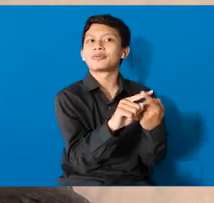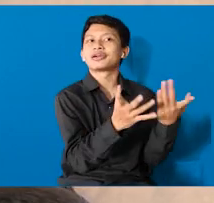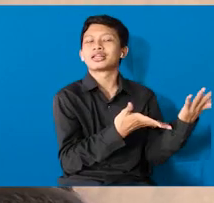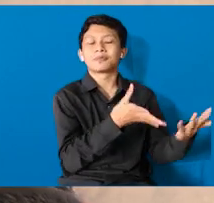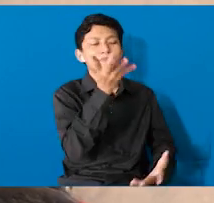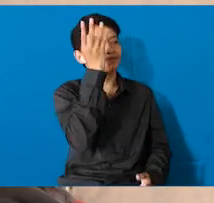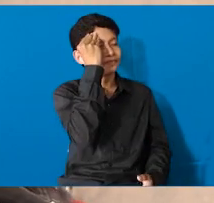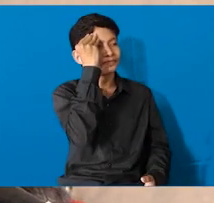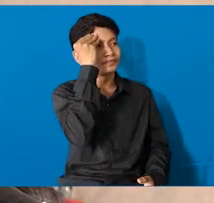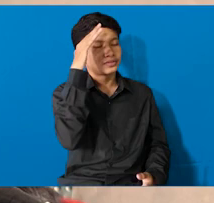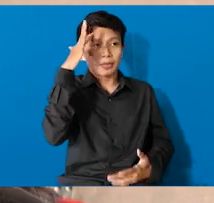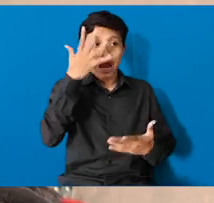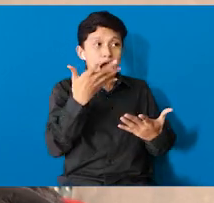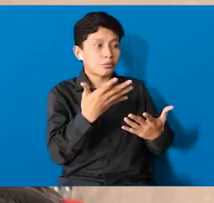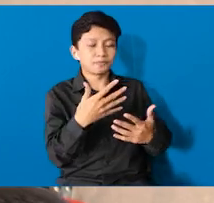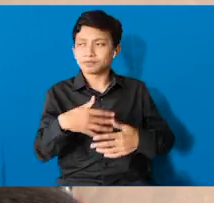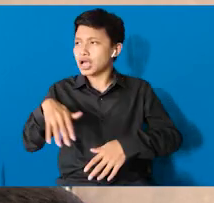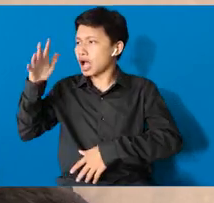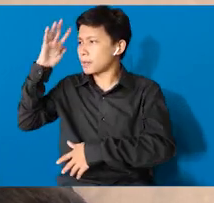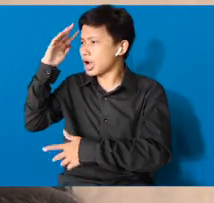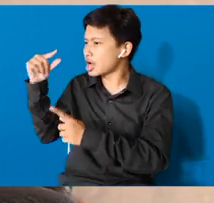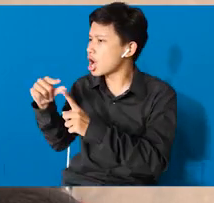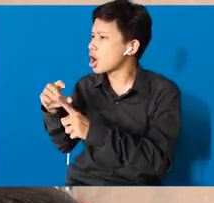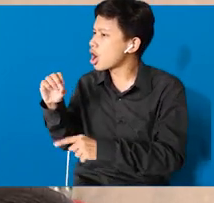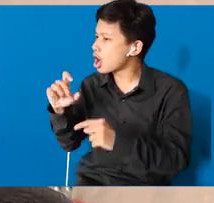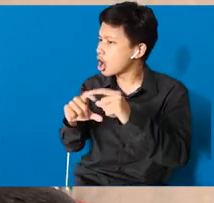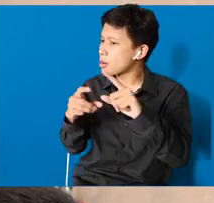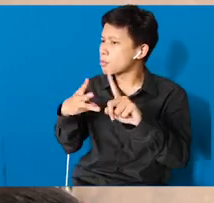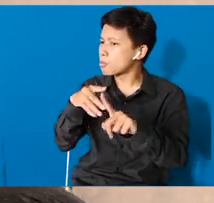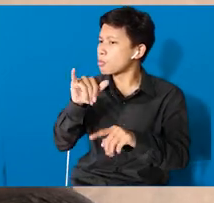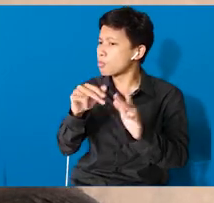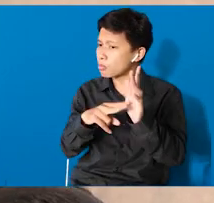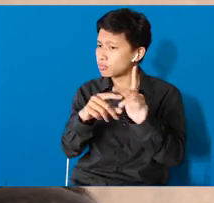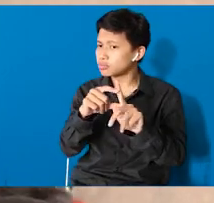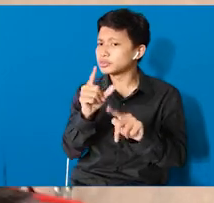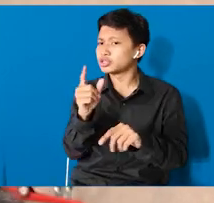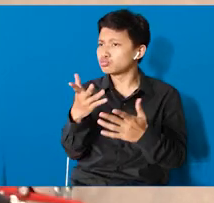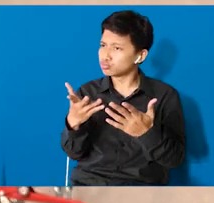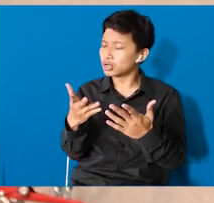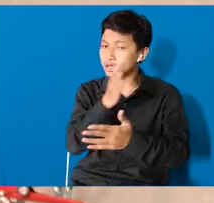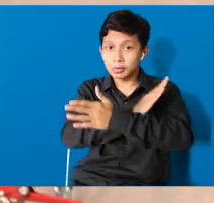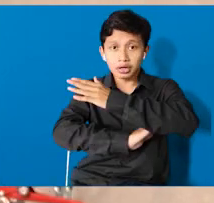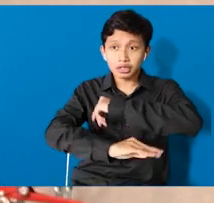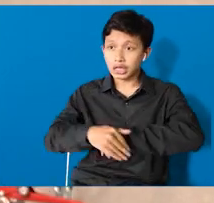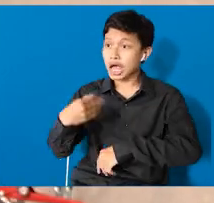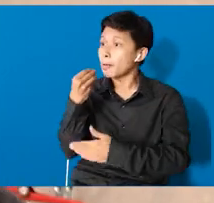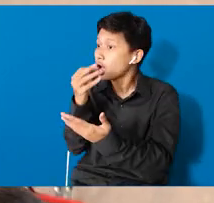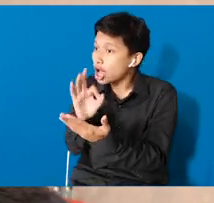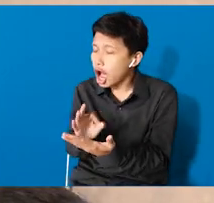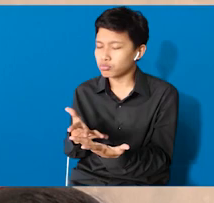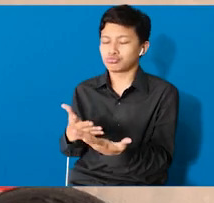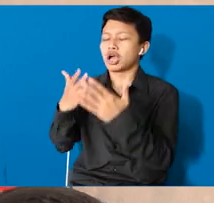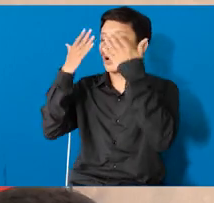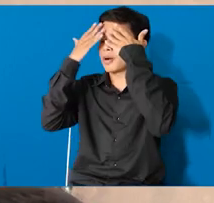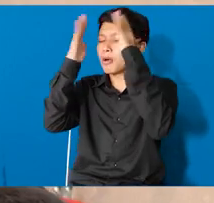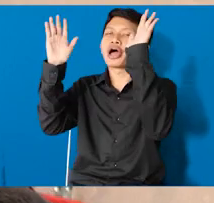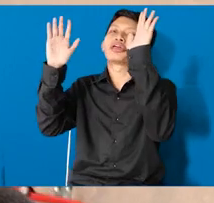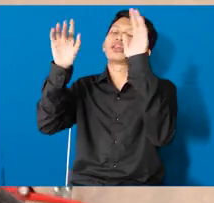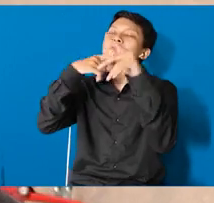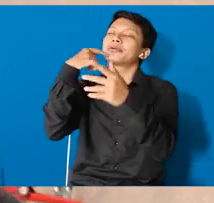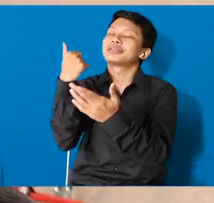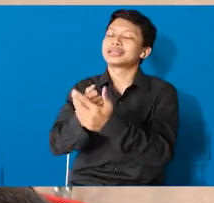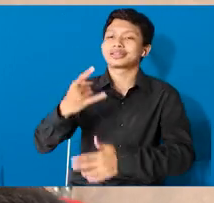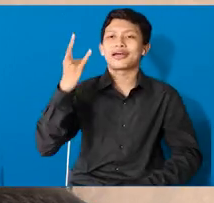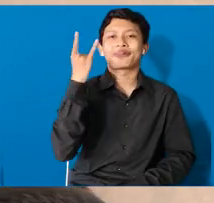mengumumkan ada posbindu disabilitas, ada ataupun tidak ada makanan, tetap hadir. Tetap hadir, ya. Itu